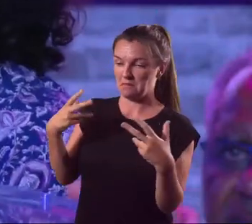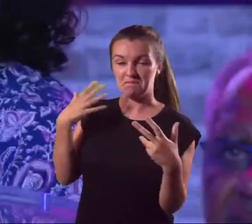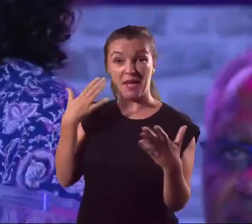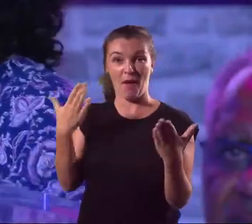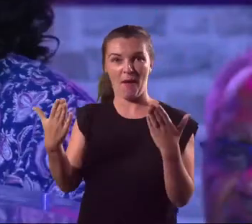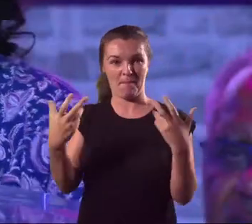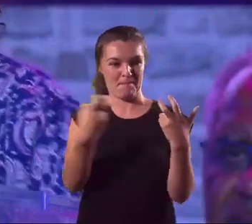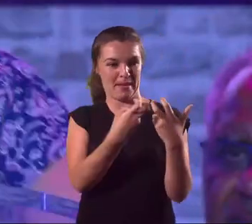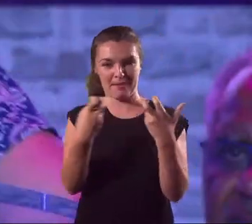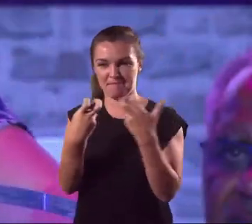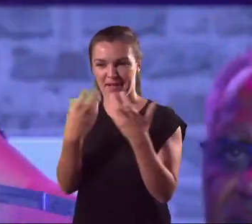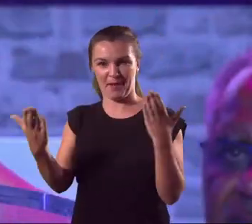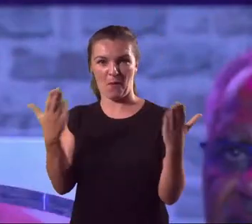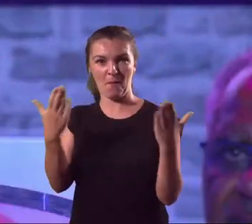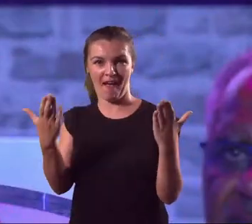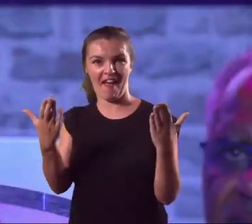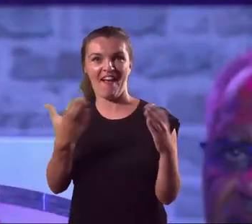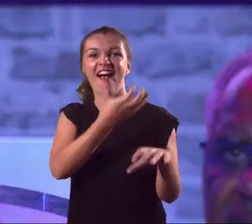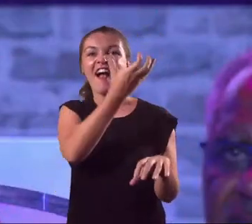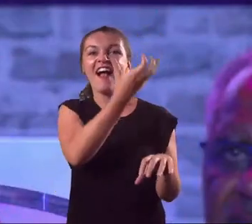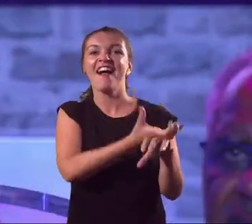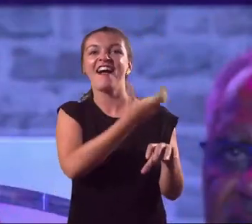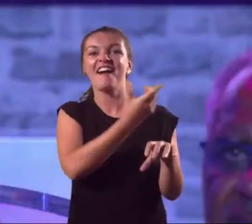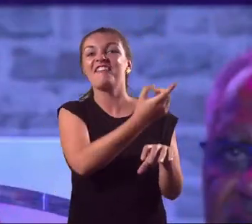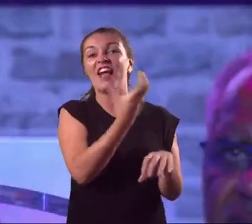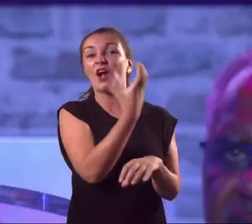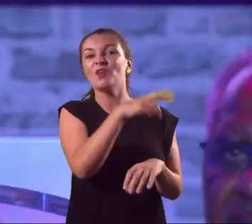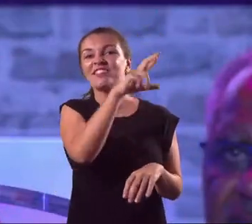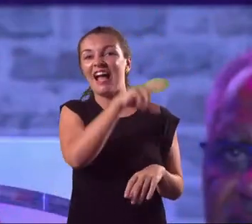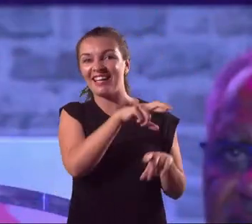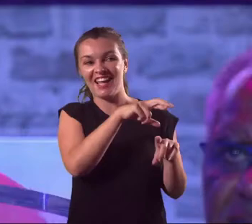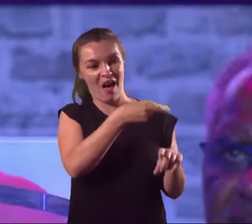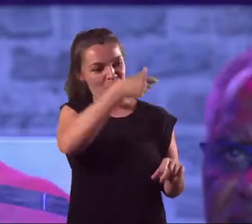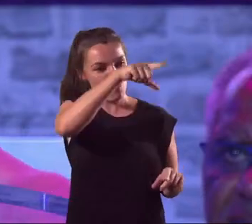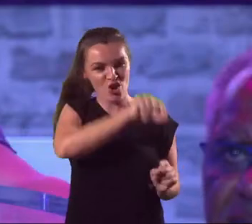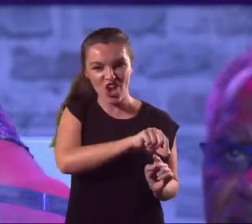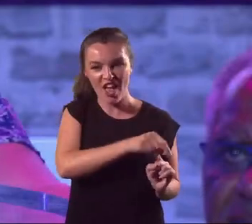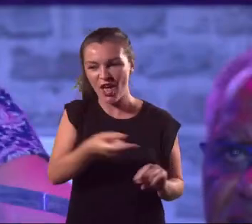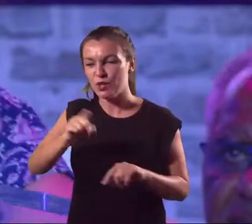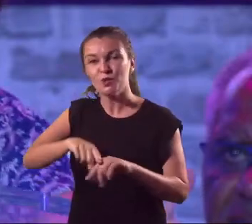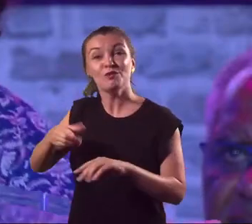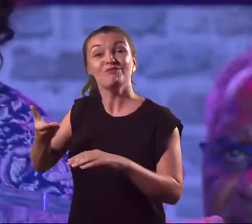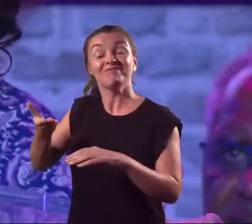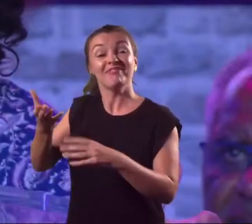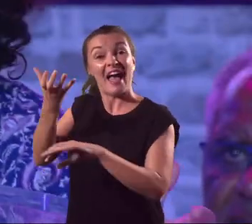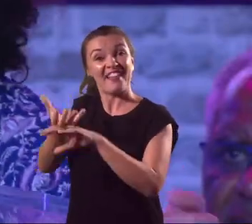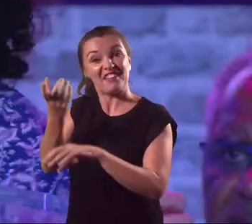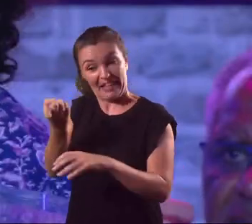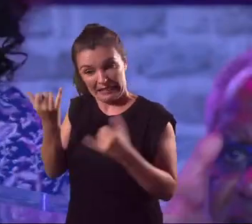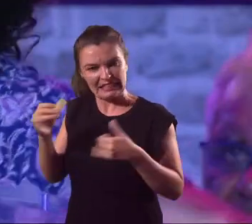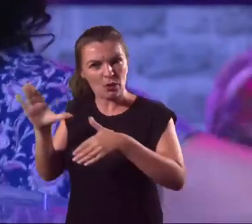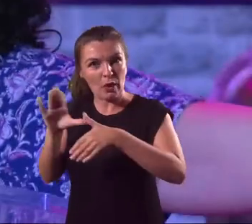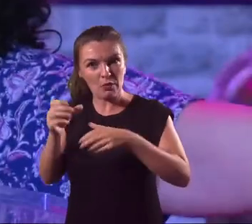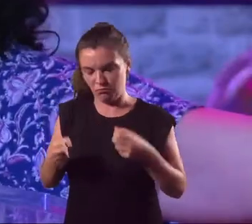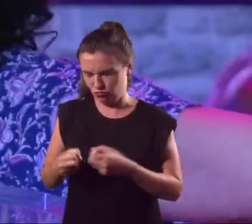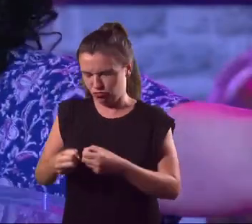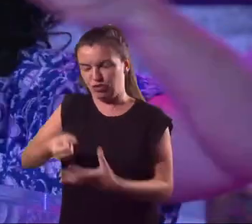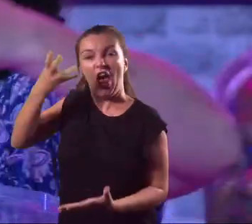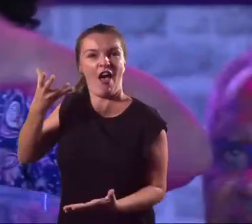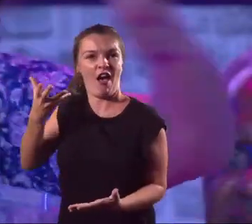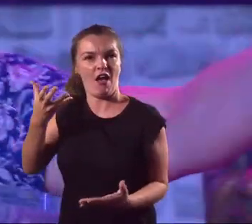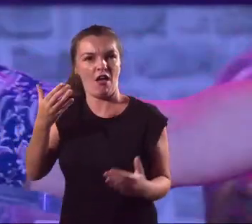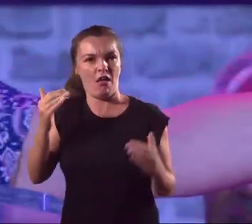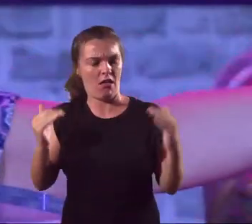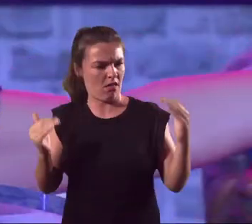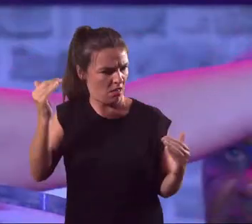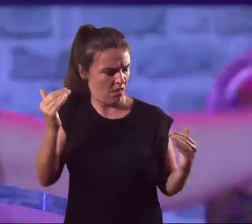moins cher, des ananas venant du Costa Rica que des ananas guadeloupéens. Quel sens ? Quel sens y a-t-il à faire